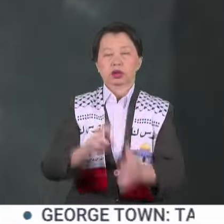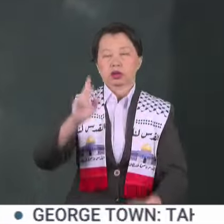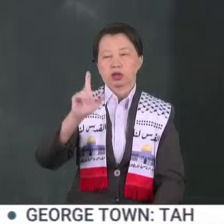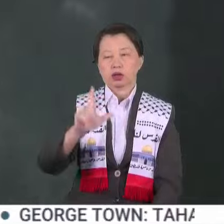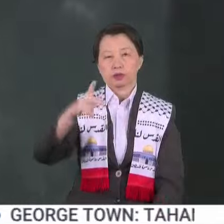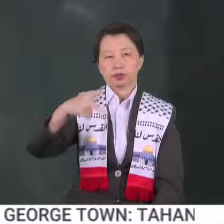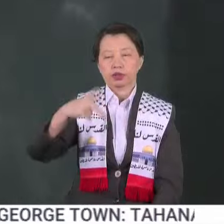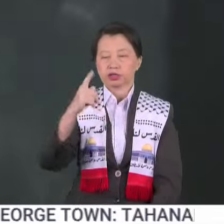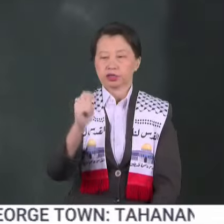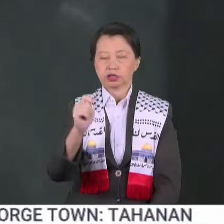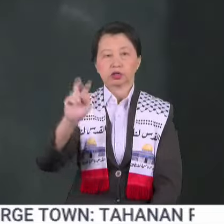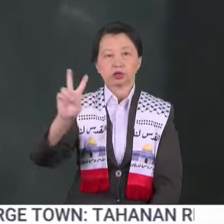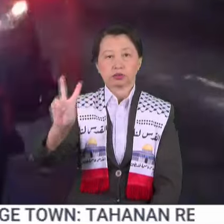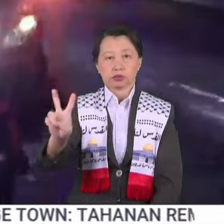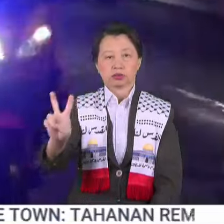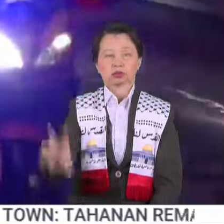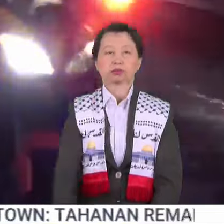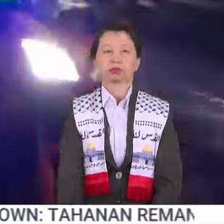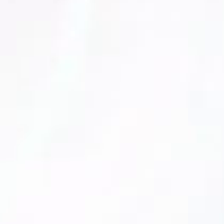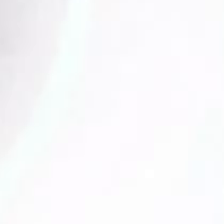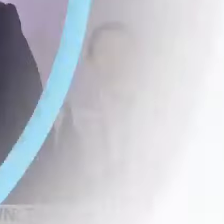Pantai Timur 2.